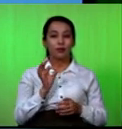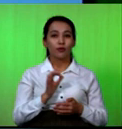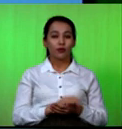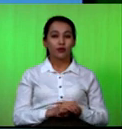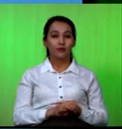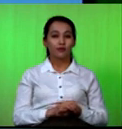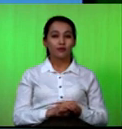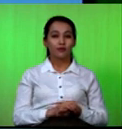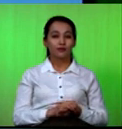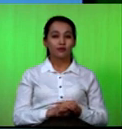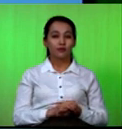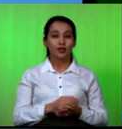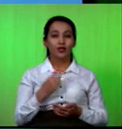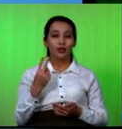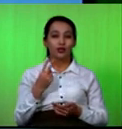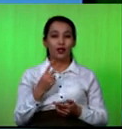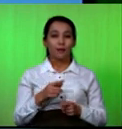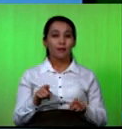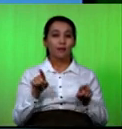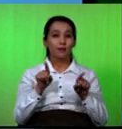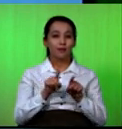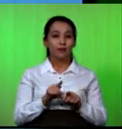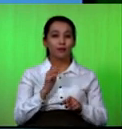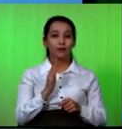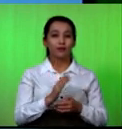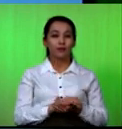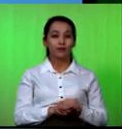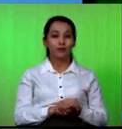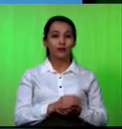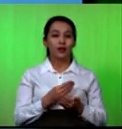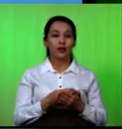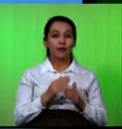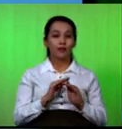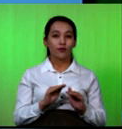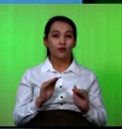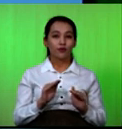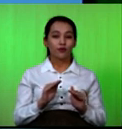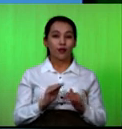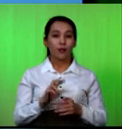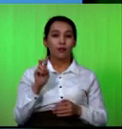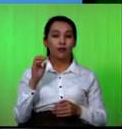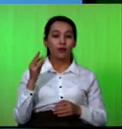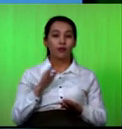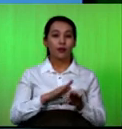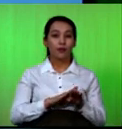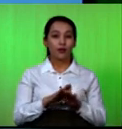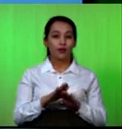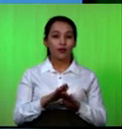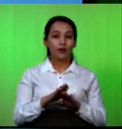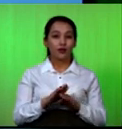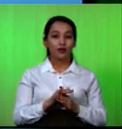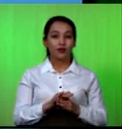Natija kelasi bir-biriga teng. Mana aziz o'quvchilar, boshqotirmani bajarishda